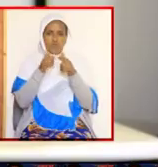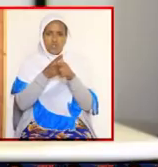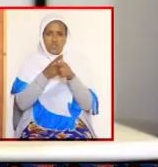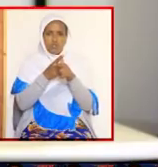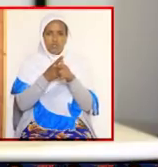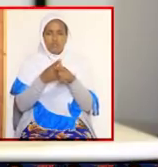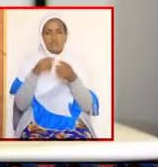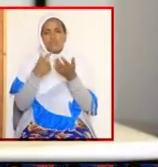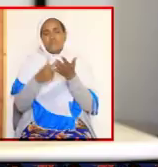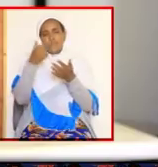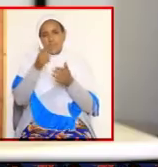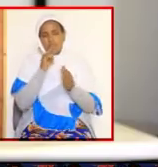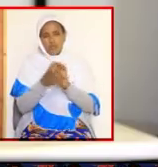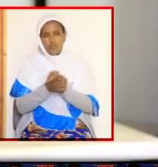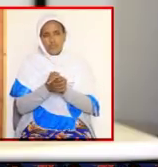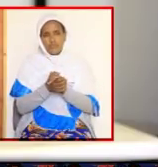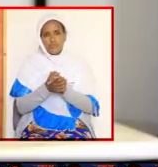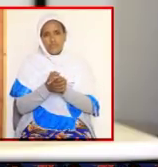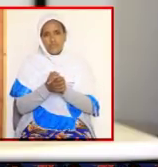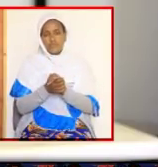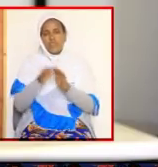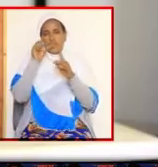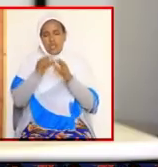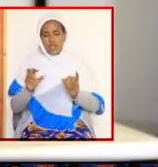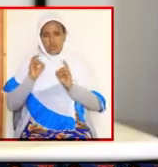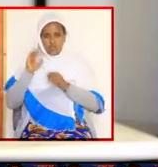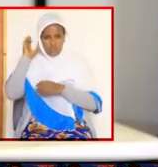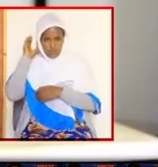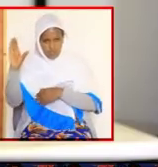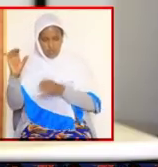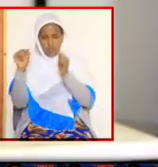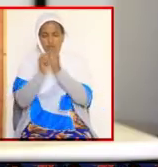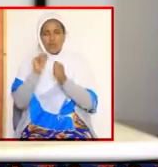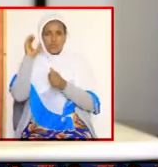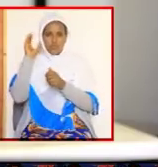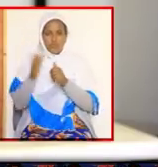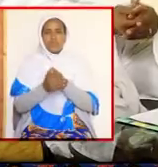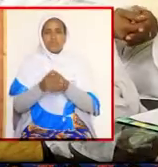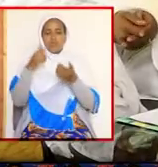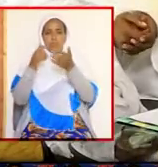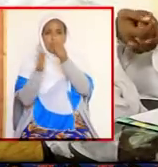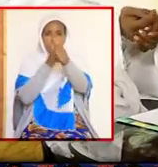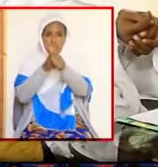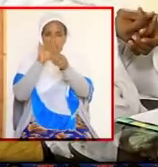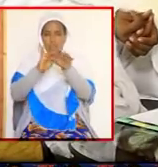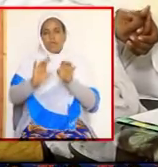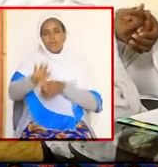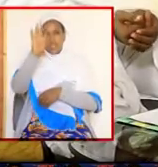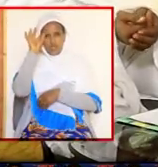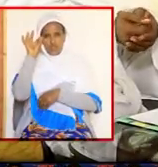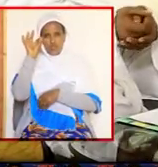እንግዲህ በትክክል ገልጬው እንደሆነ ባላውቅም በሚገባ ቃለውትን ያሰማል። አብረ ያሰማን። በመከታተል